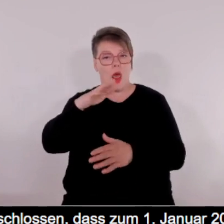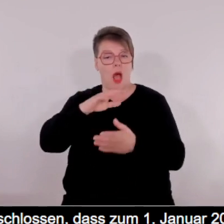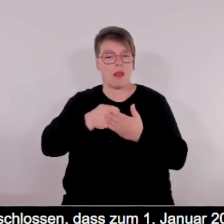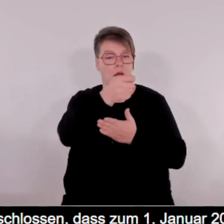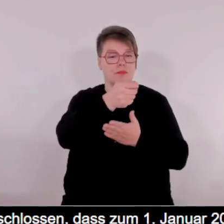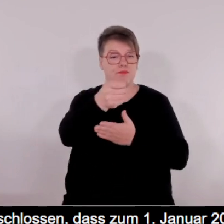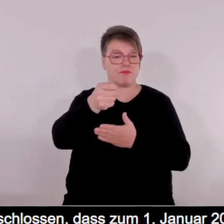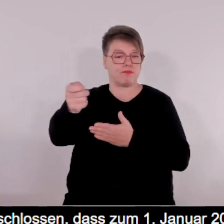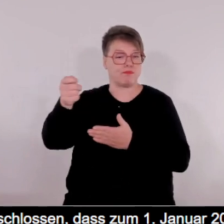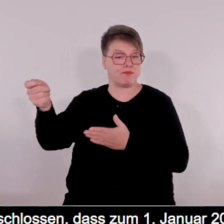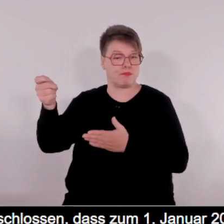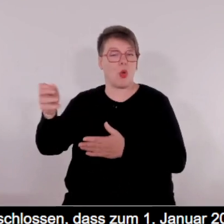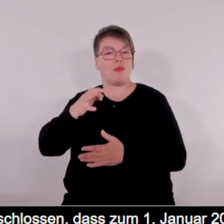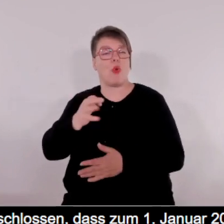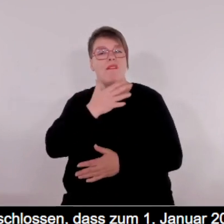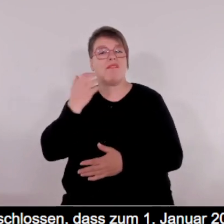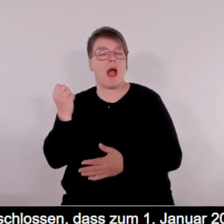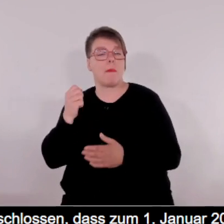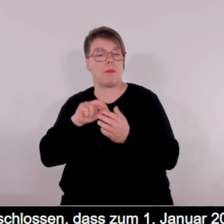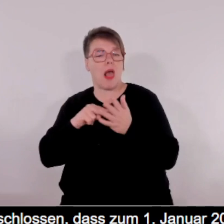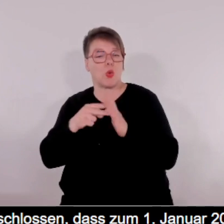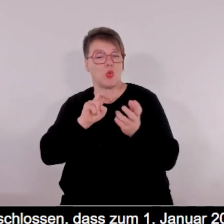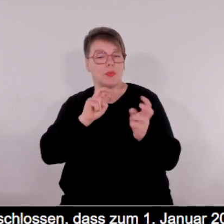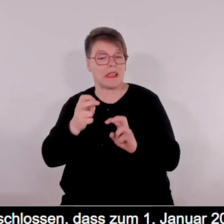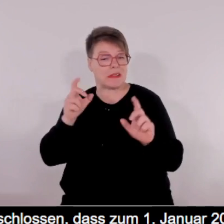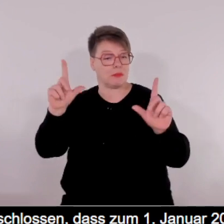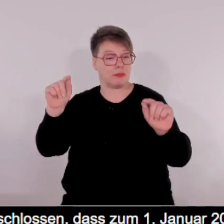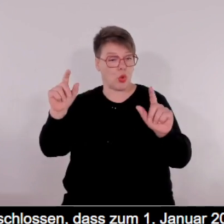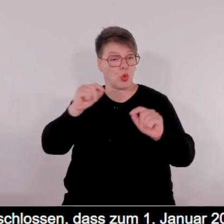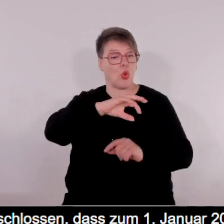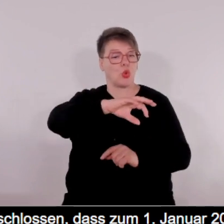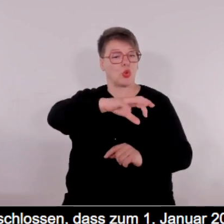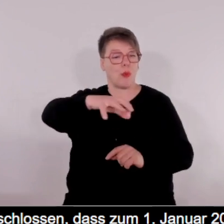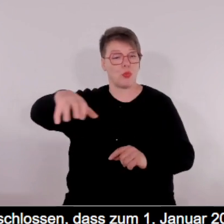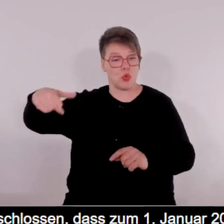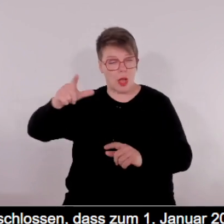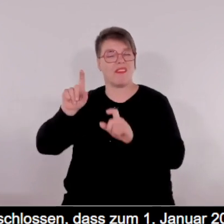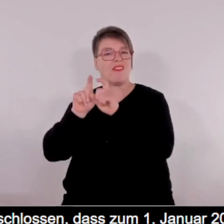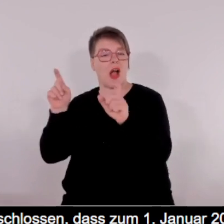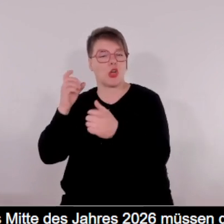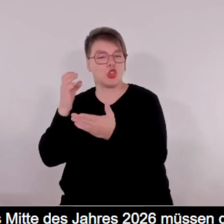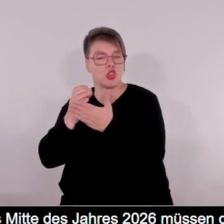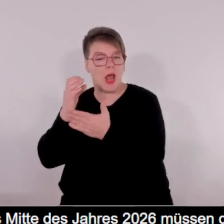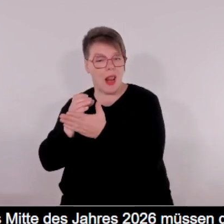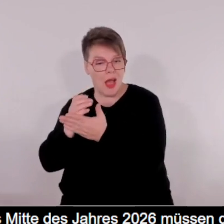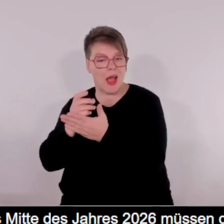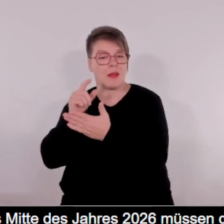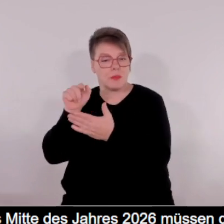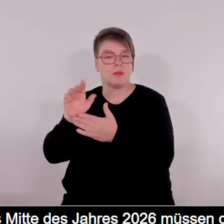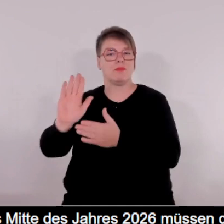erneuerbaren Energien Wärmeplanung machen, wie können wir ihn vielleicht heute von einer Gasheizung